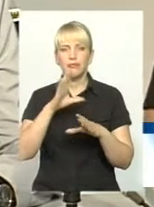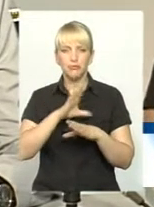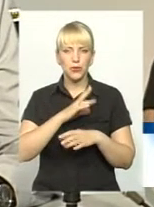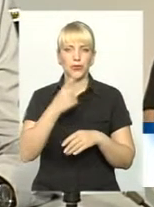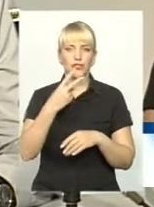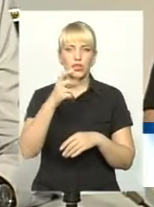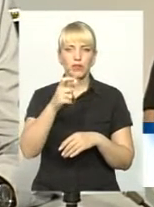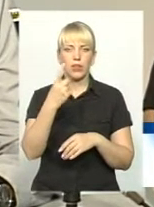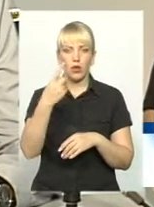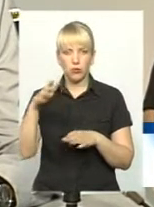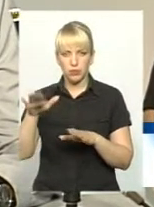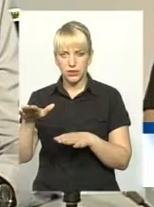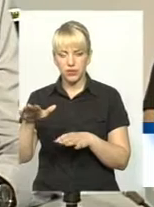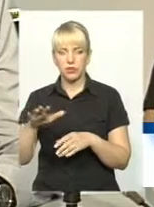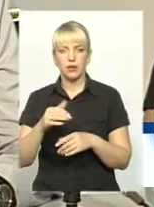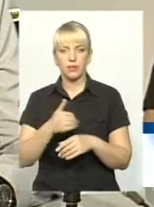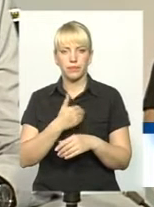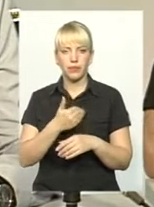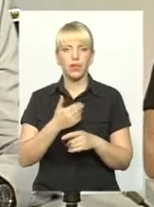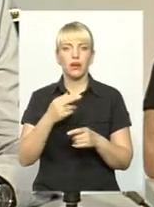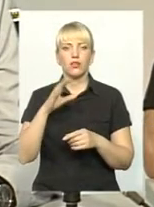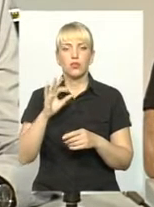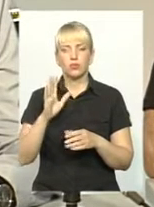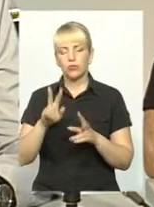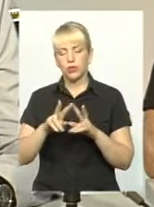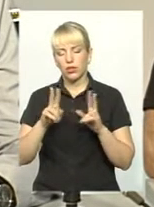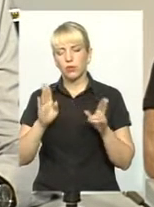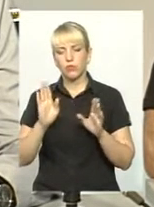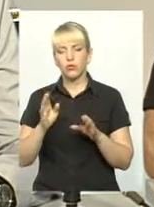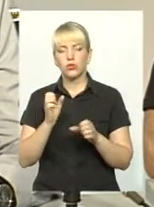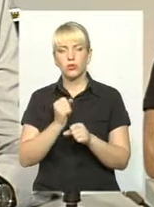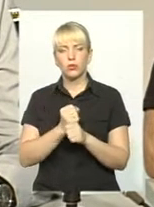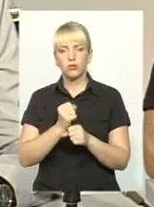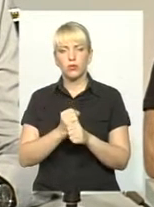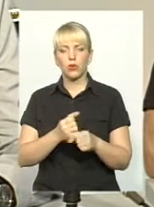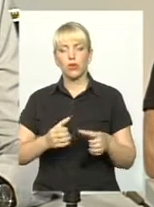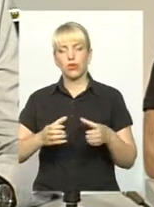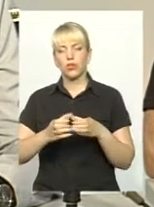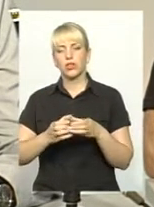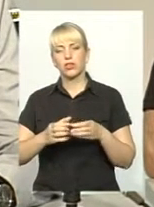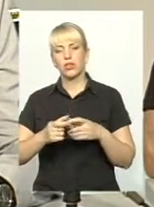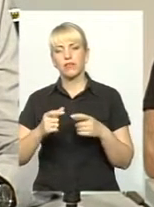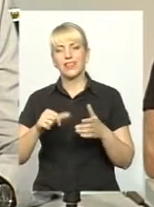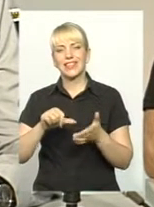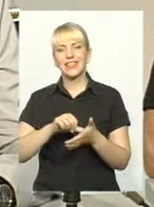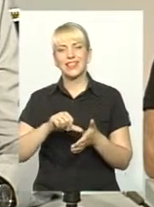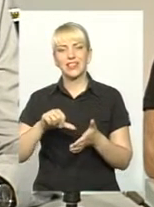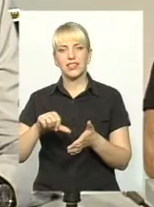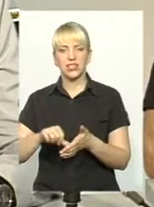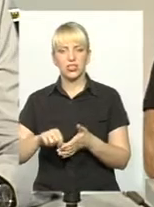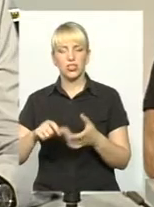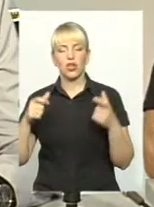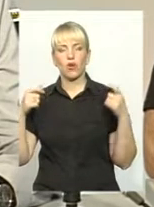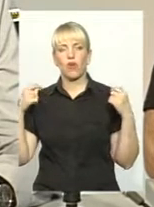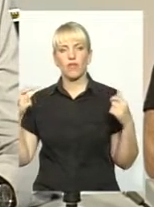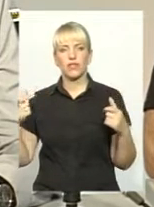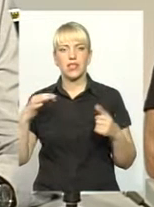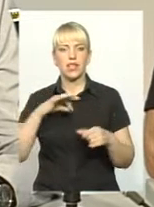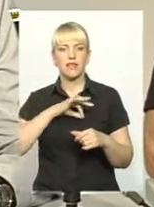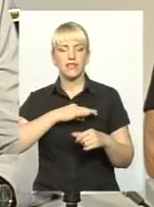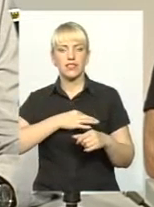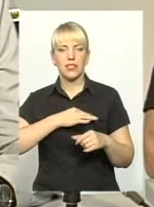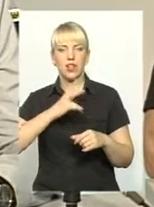я думаю, що і буде сформований колектив боєздатних дільничних офіцерів і слідчих, але розділяти